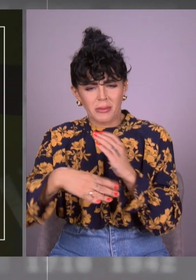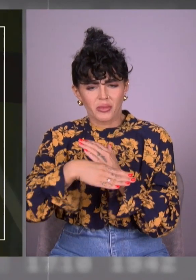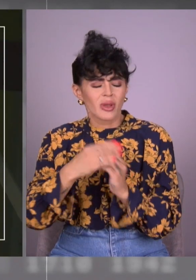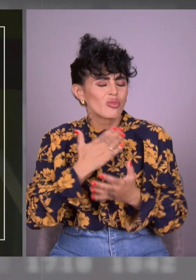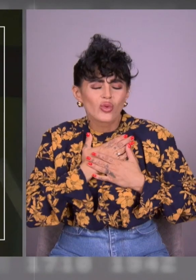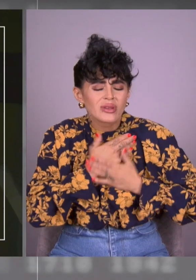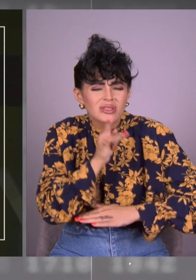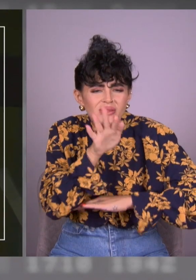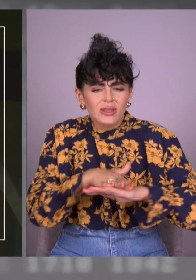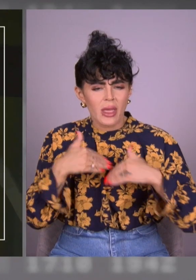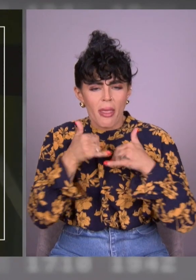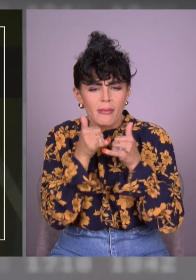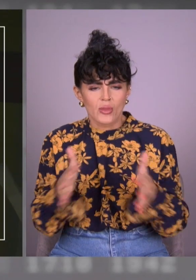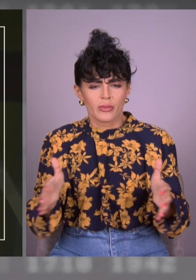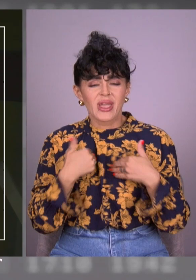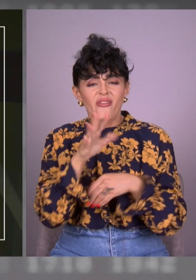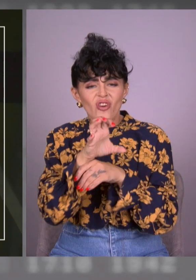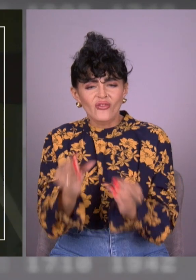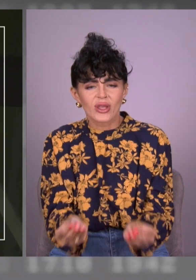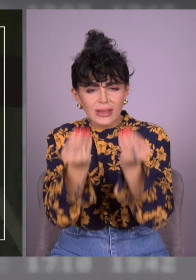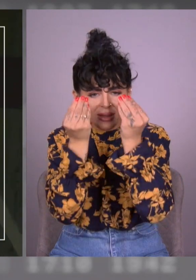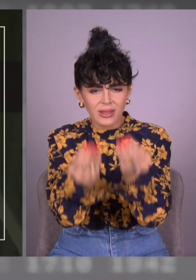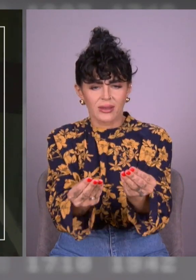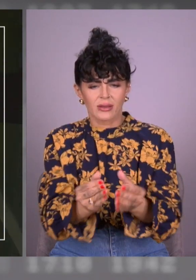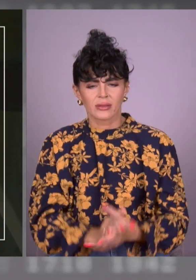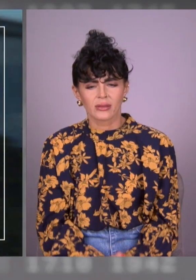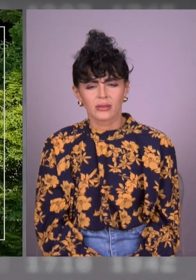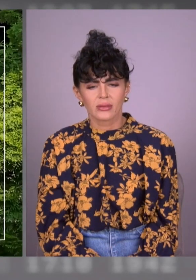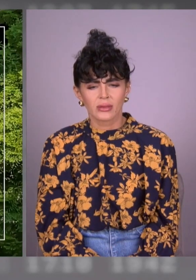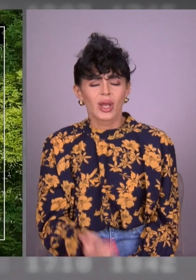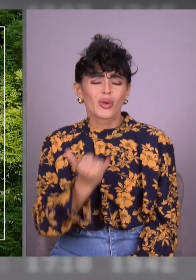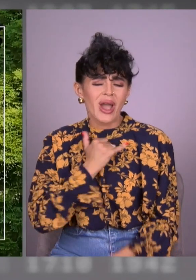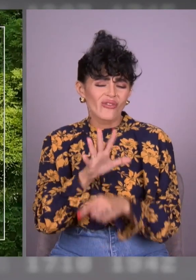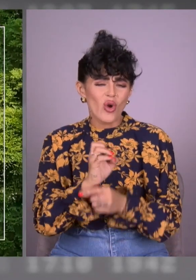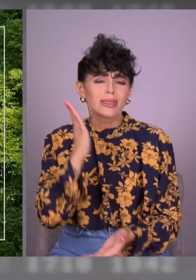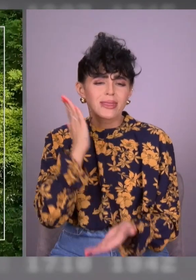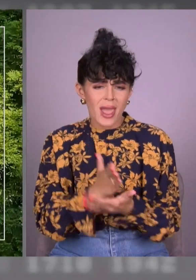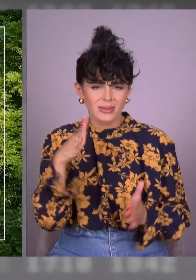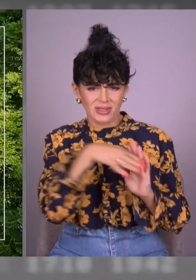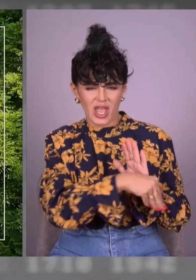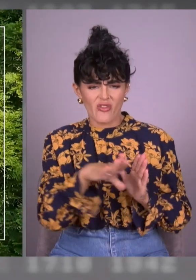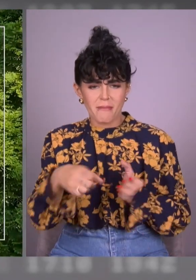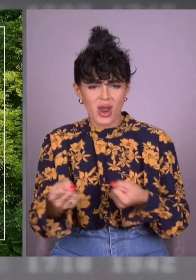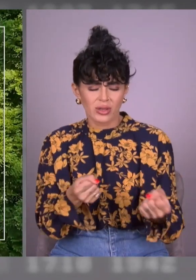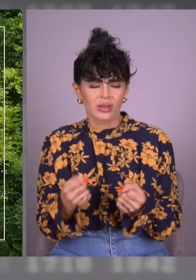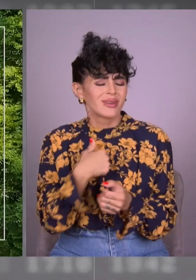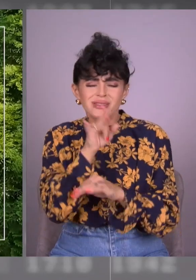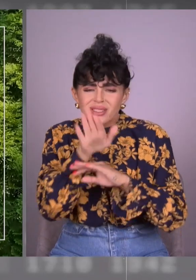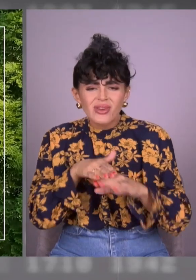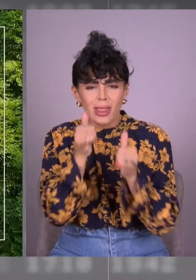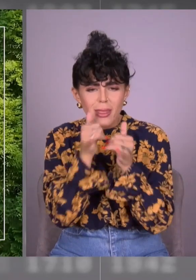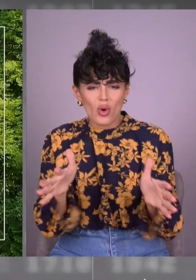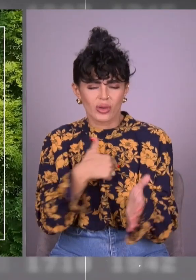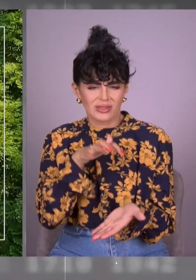пробачте, я ж... Ми вам дамо фотоапарат, у нас все є. Фотоапарат у мене в машині є. О, тим паче. Пробачте, зараз